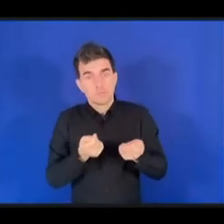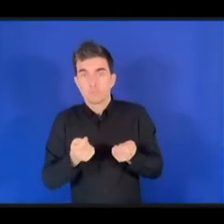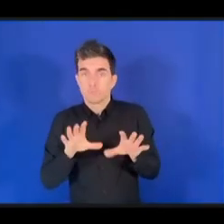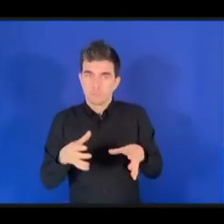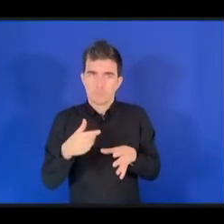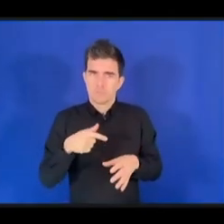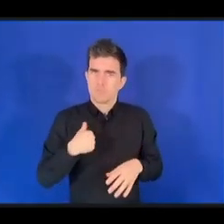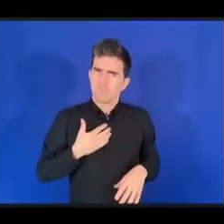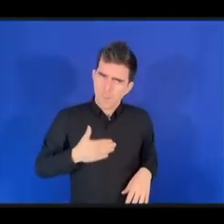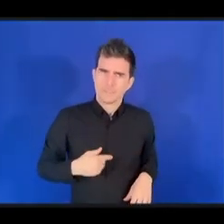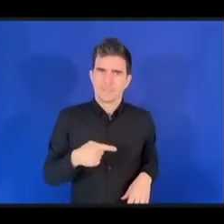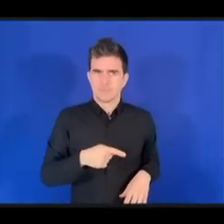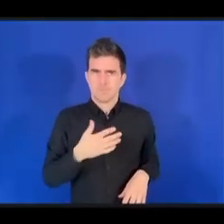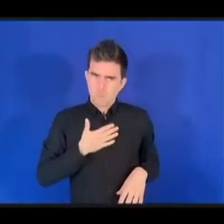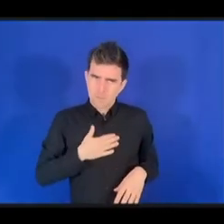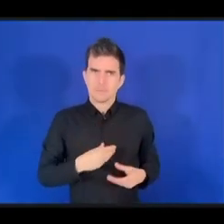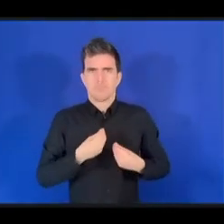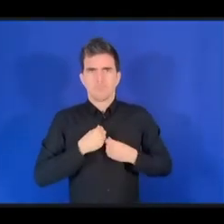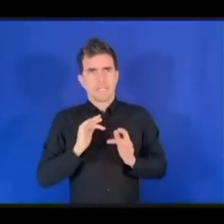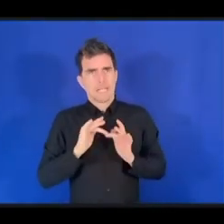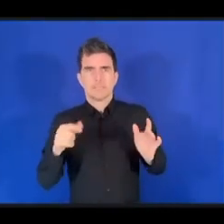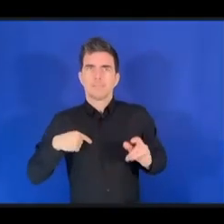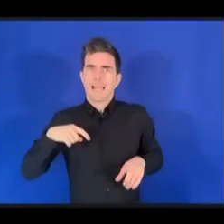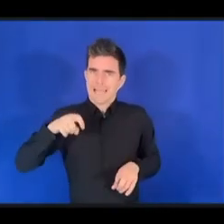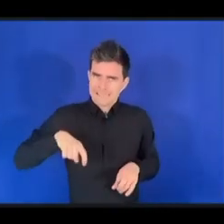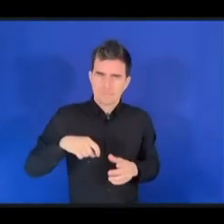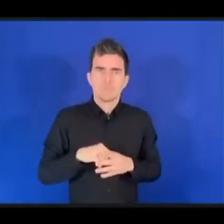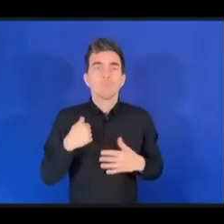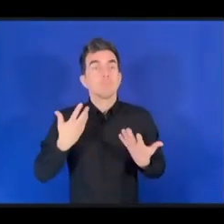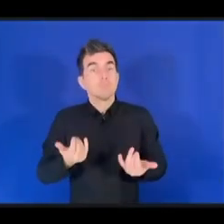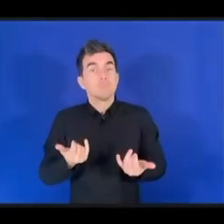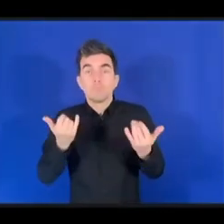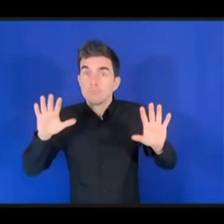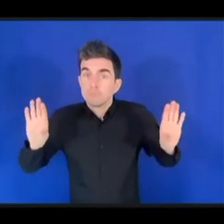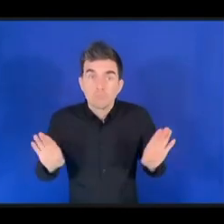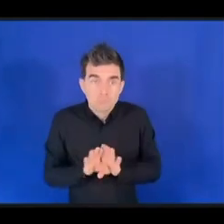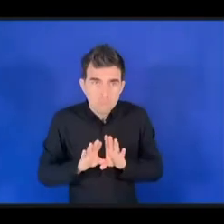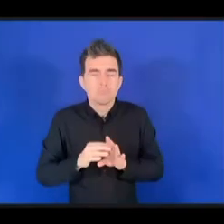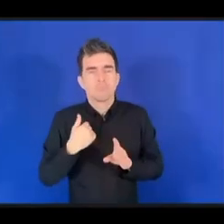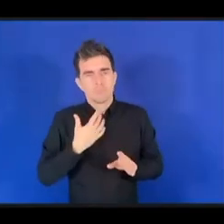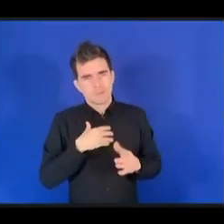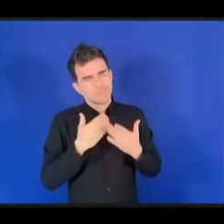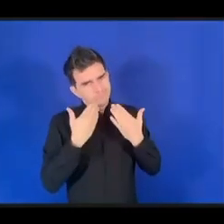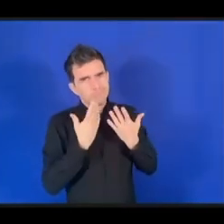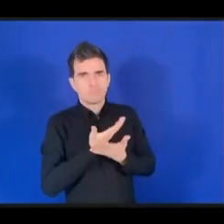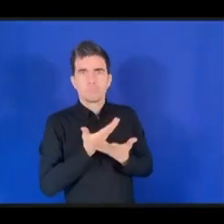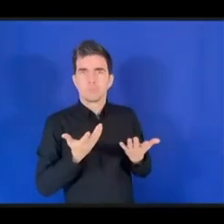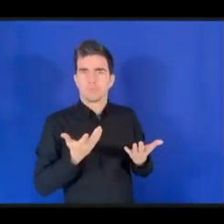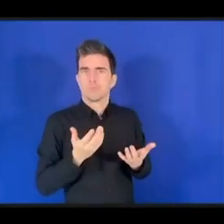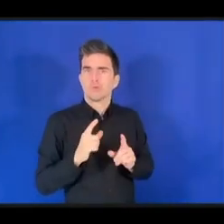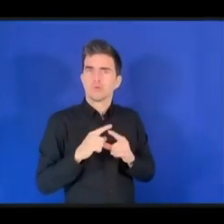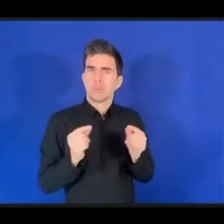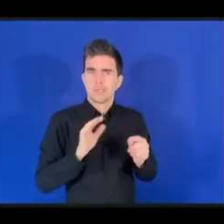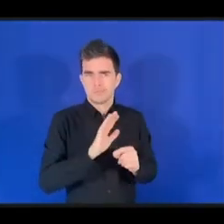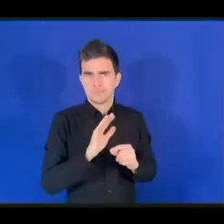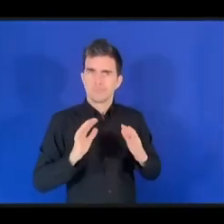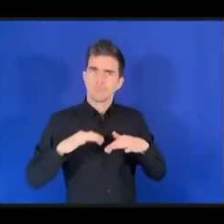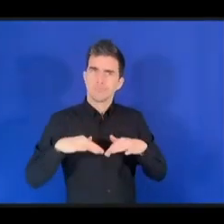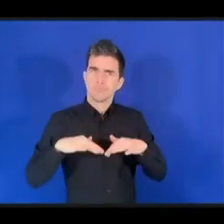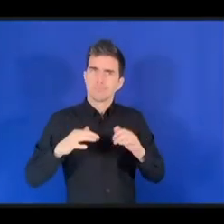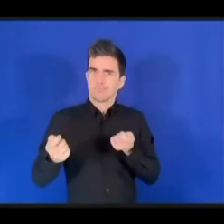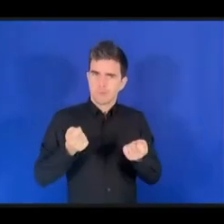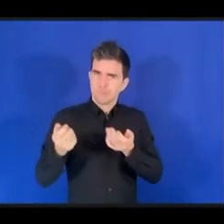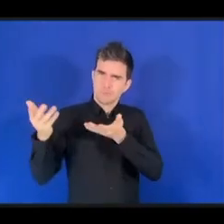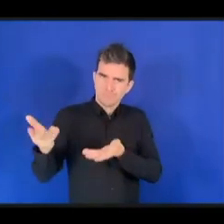協議を続けていくべきだと思いますこの度はあ日本国の皆様に関しましては大変素晴らしいえ会社